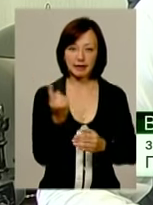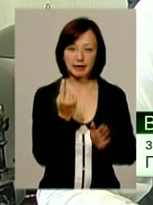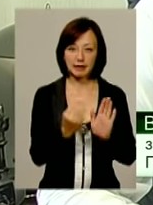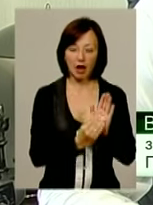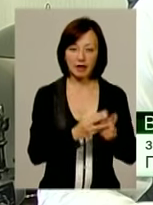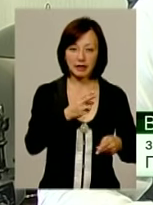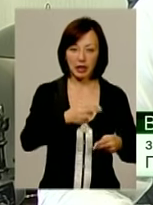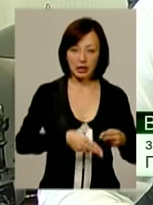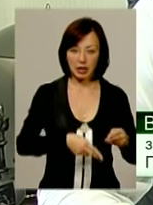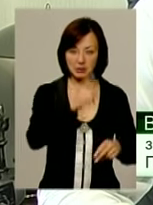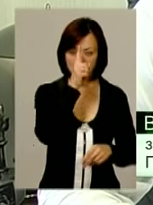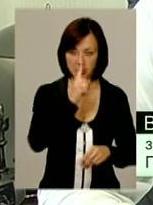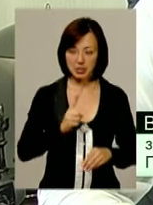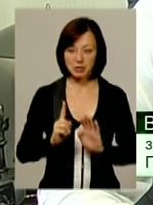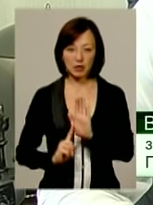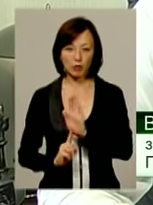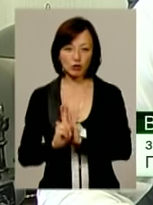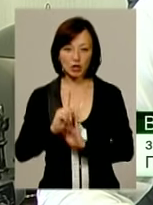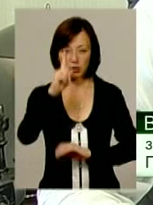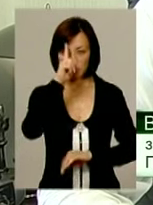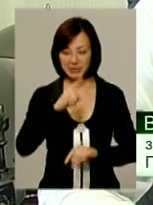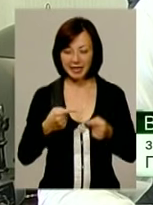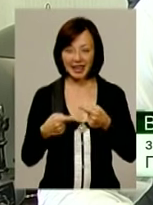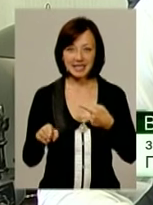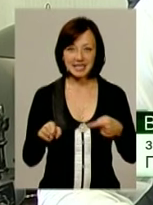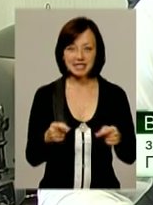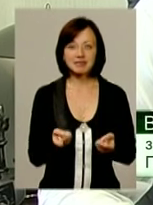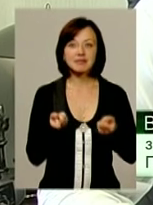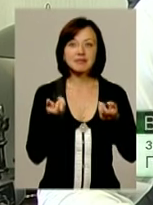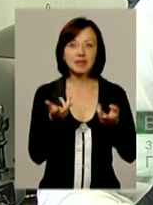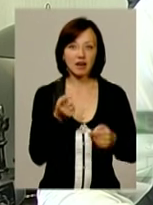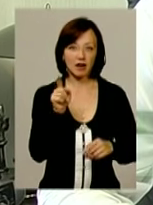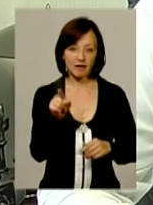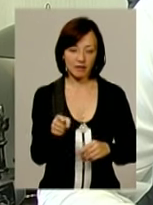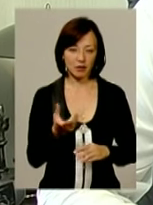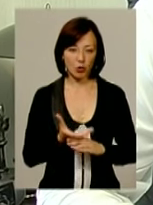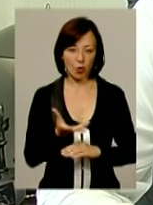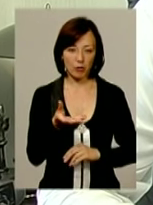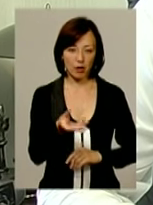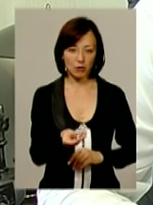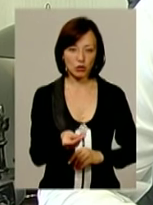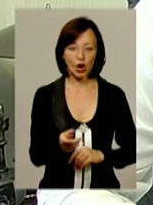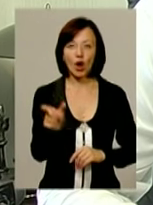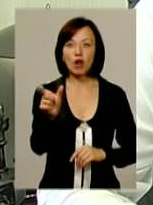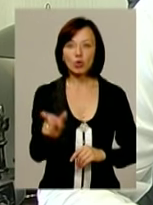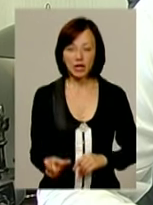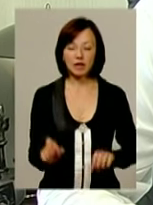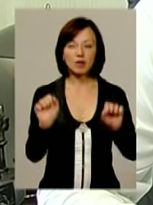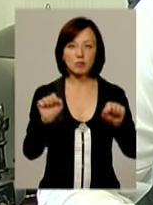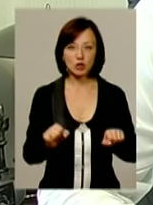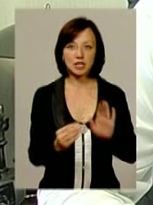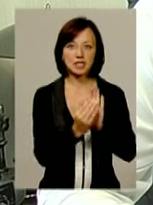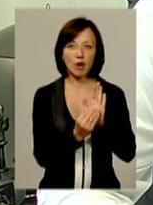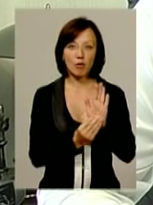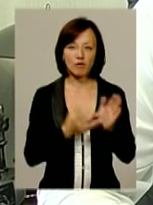кінець місяця, на початок місяця, різниця і скільки він оплачує. Тобто людина вправі заповнити свої